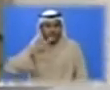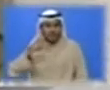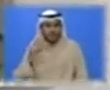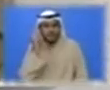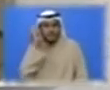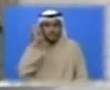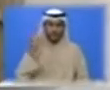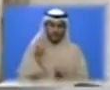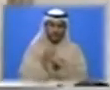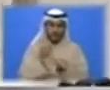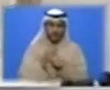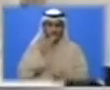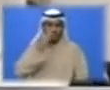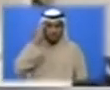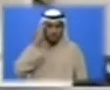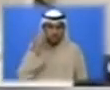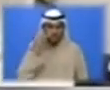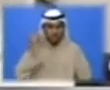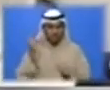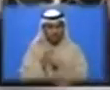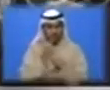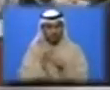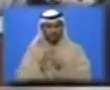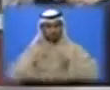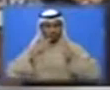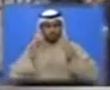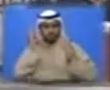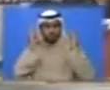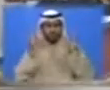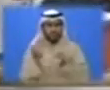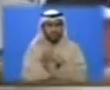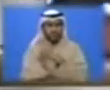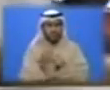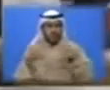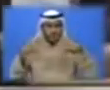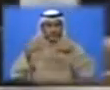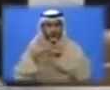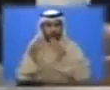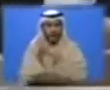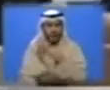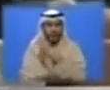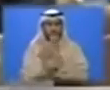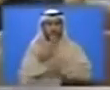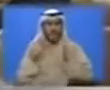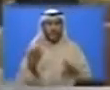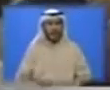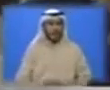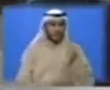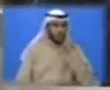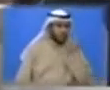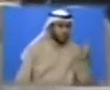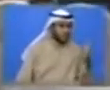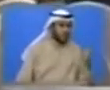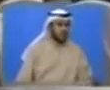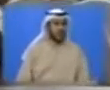واليوم نشارك المرأة في الحلقة النقاشية لنخبة من وزراء الشؤون والمرأة والتي كانت ضمن فعاليات